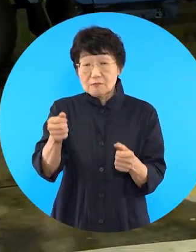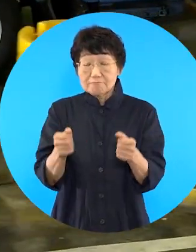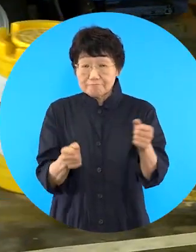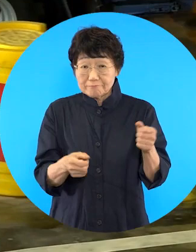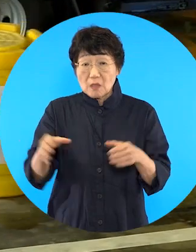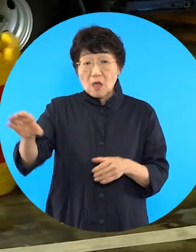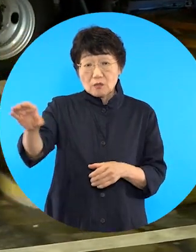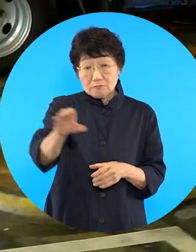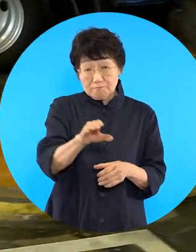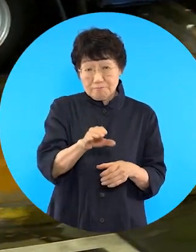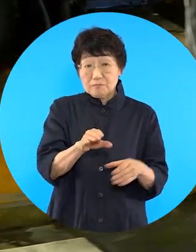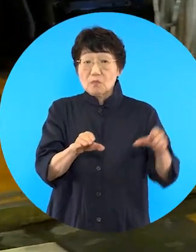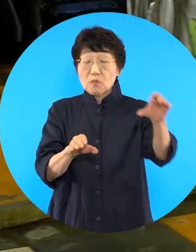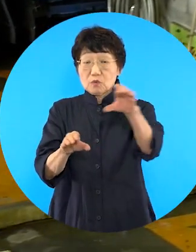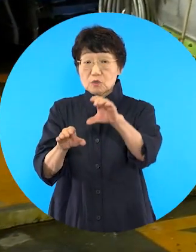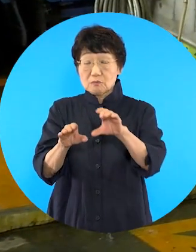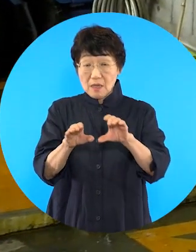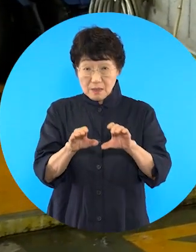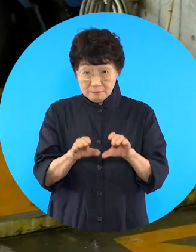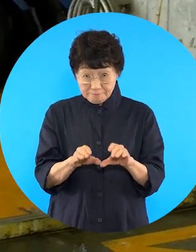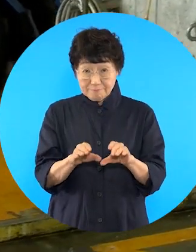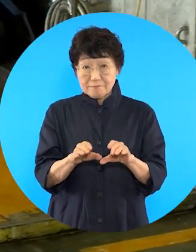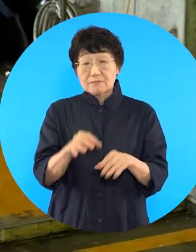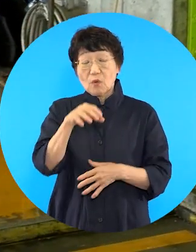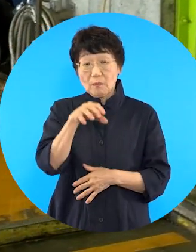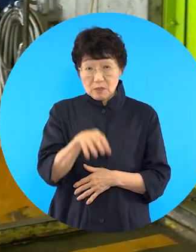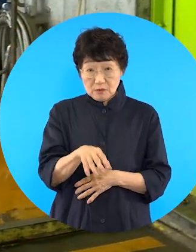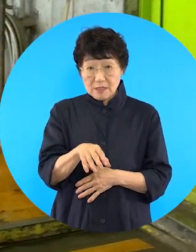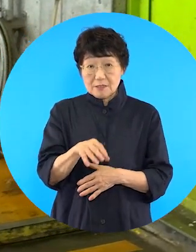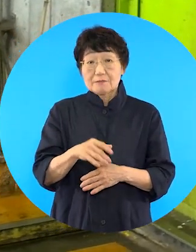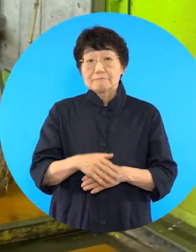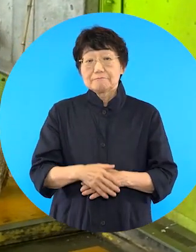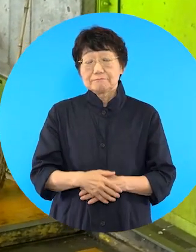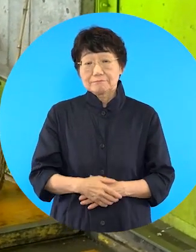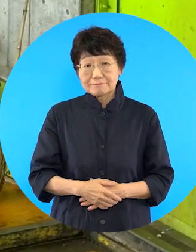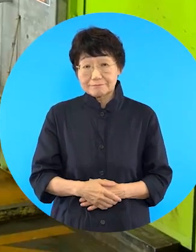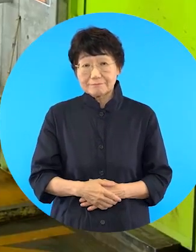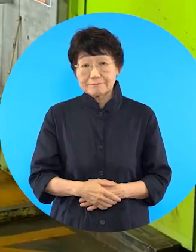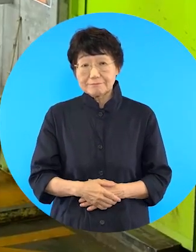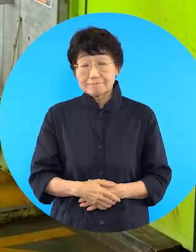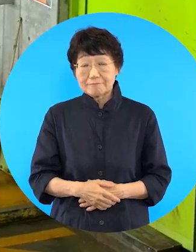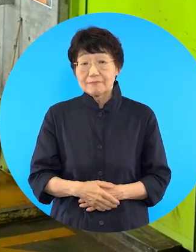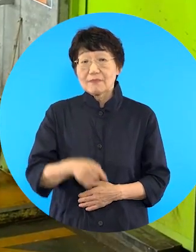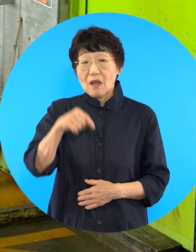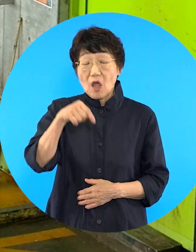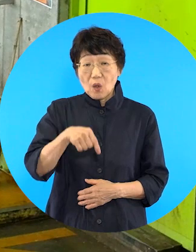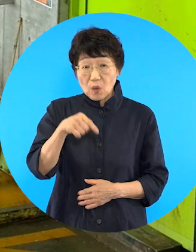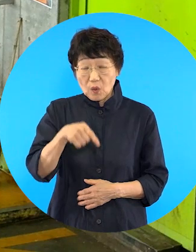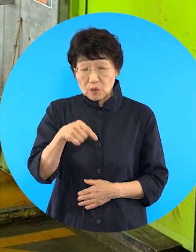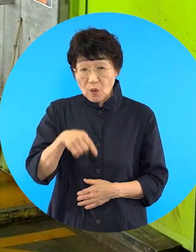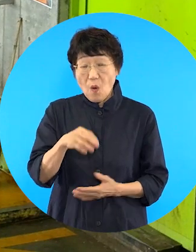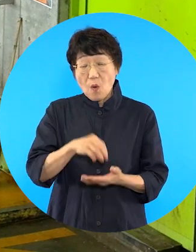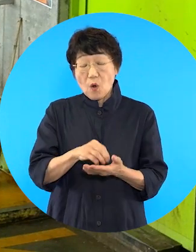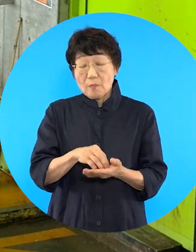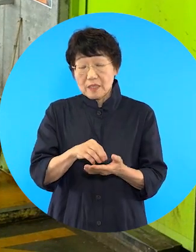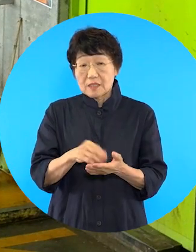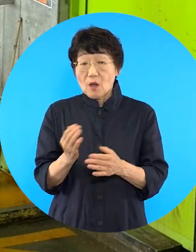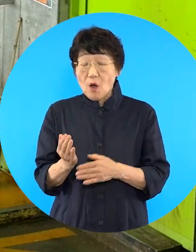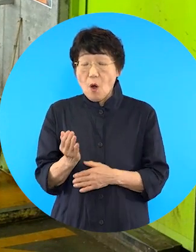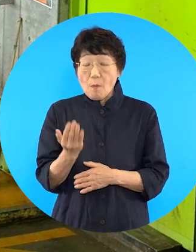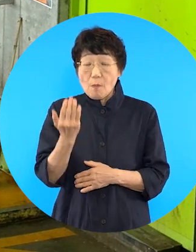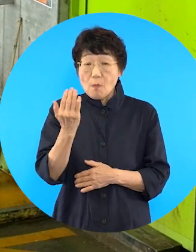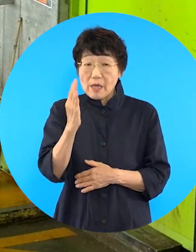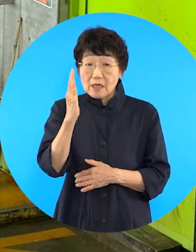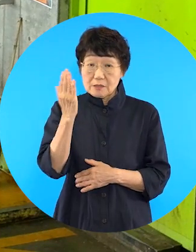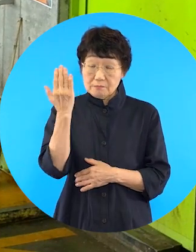や資源ごみとして出せない紙などの可燃ごみです。家庭などから出た可燃ごみはゴミ収集車で集められ